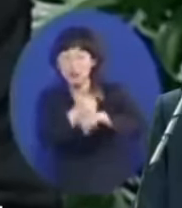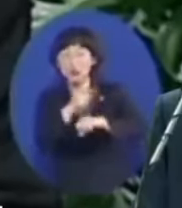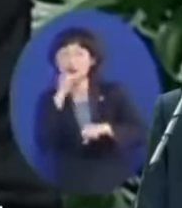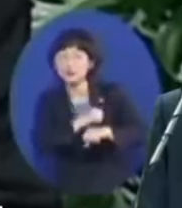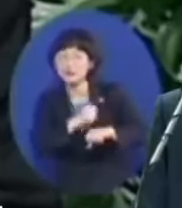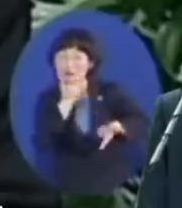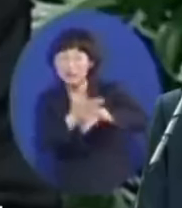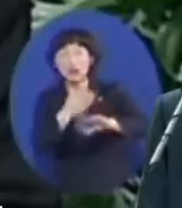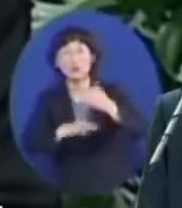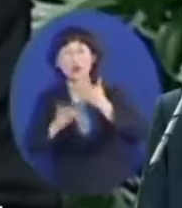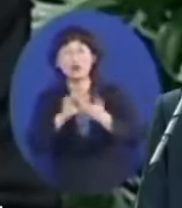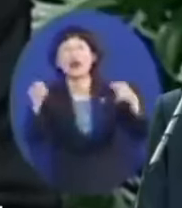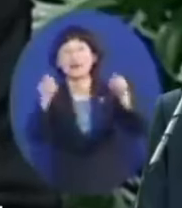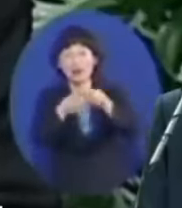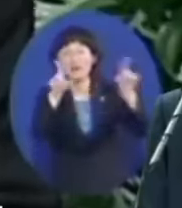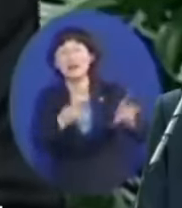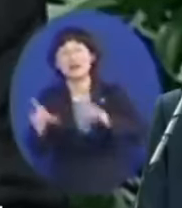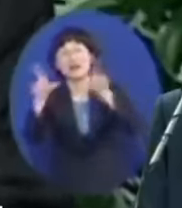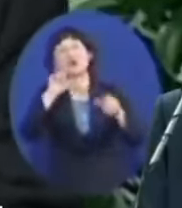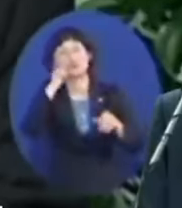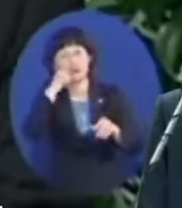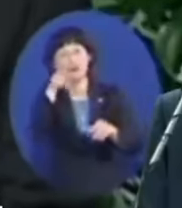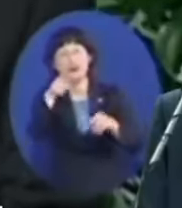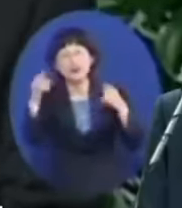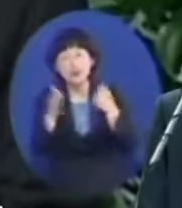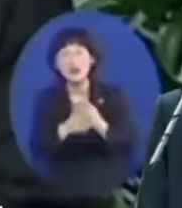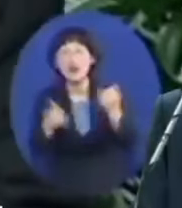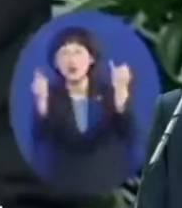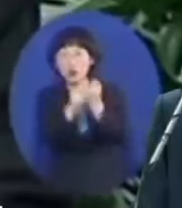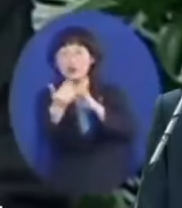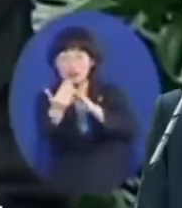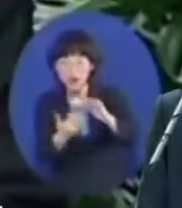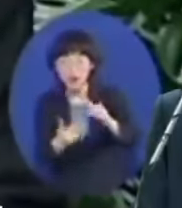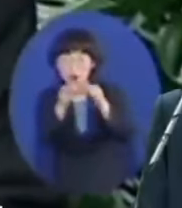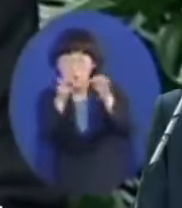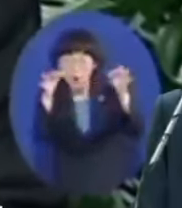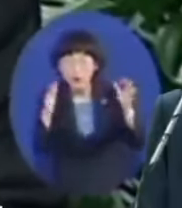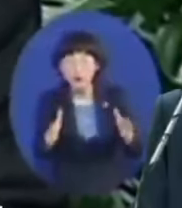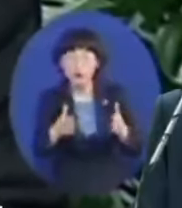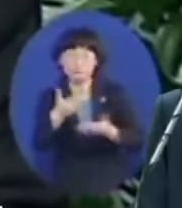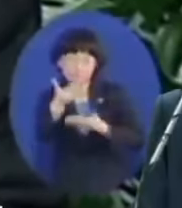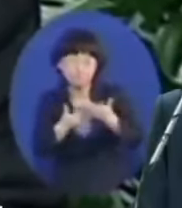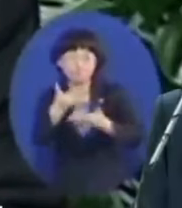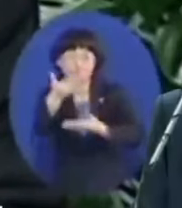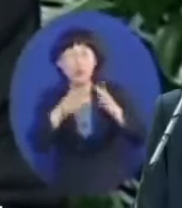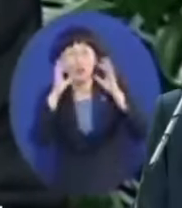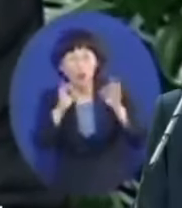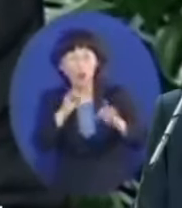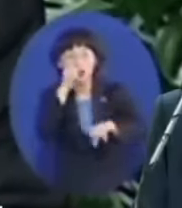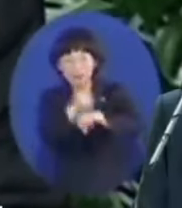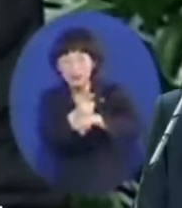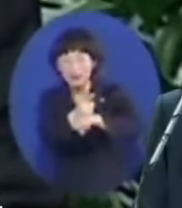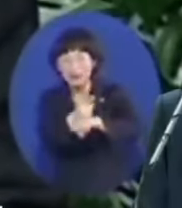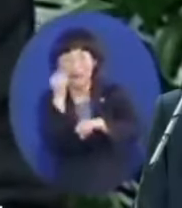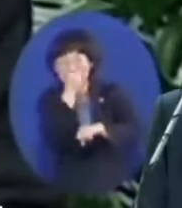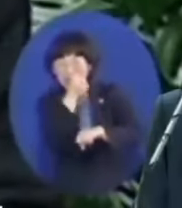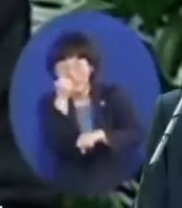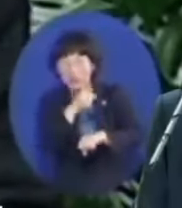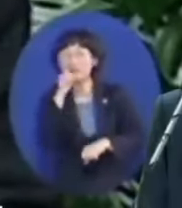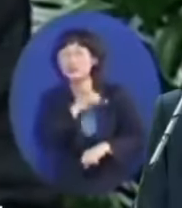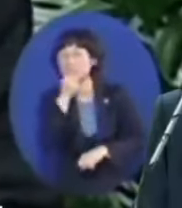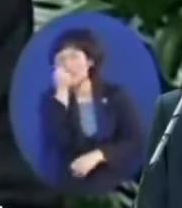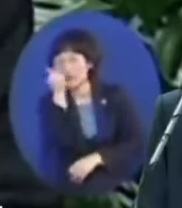전혀 다르면 함께 살기 어렵습니다. 그 때문에 결혼하기 전에 오랫동안 사귀어보고 성격을 알고 취미를